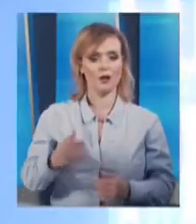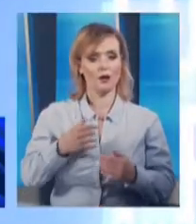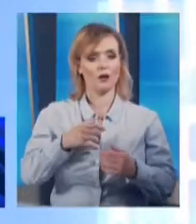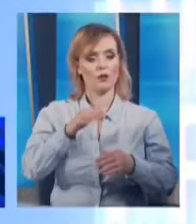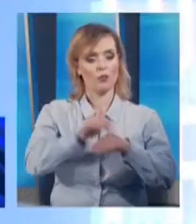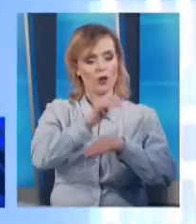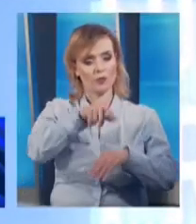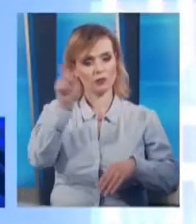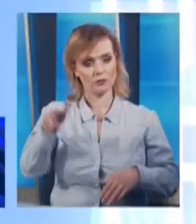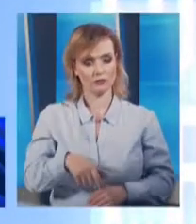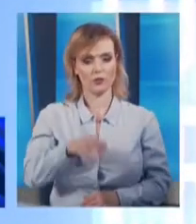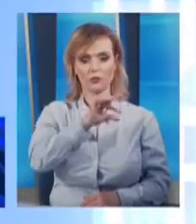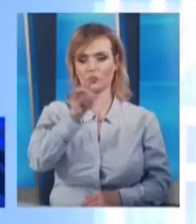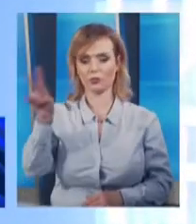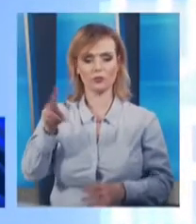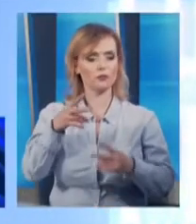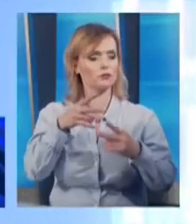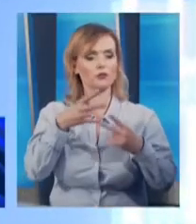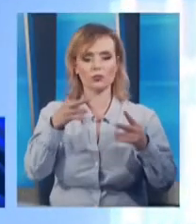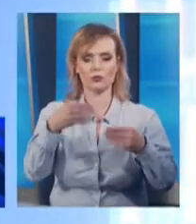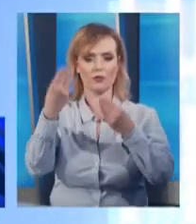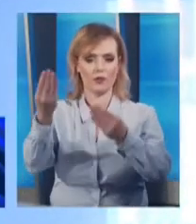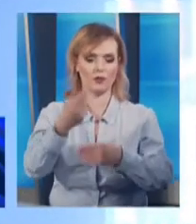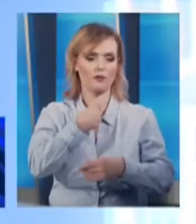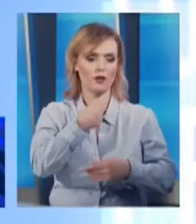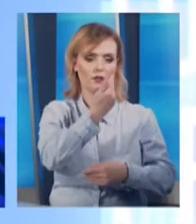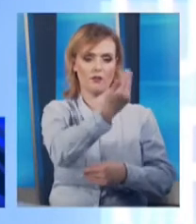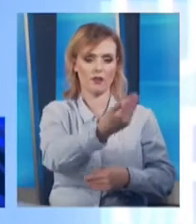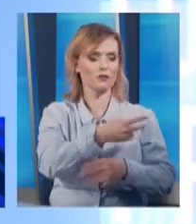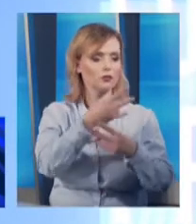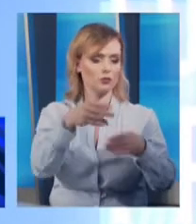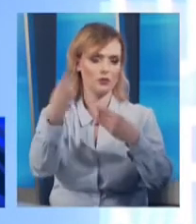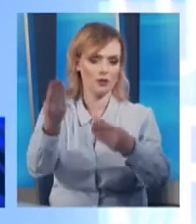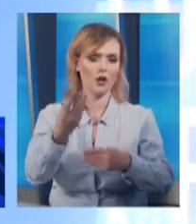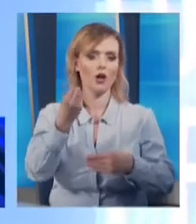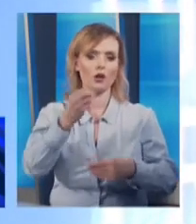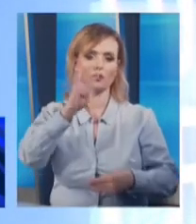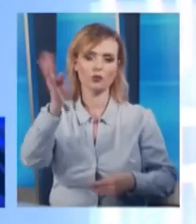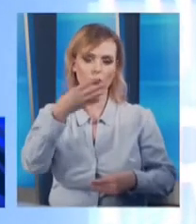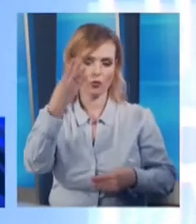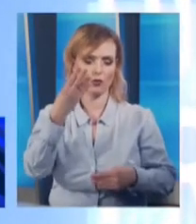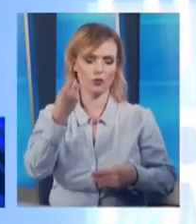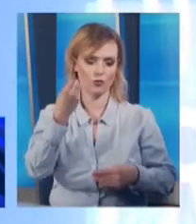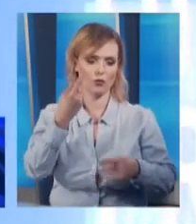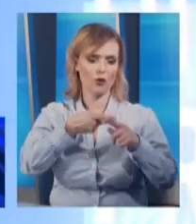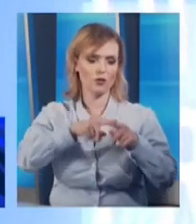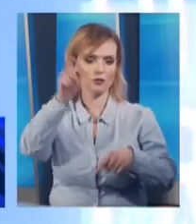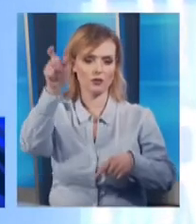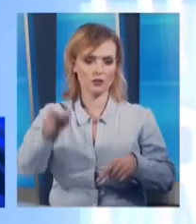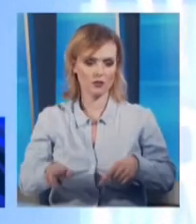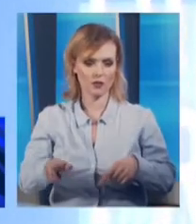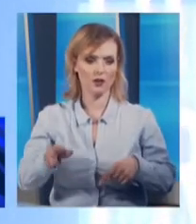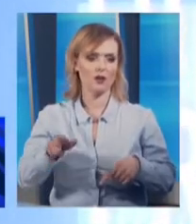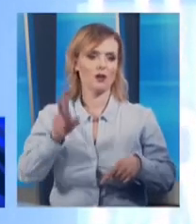buni, Dodon nu merită votul dumneavoastră. Încă 4 ani cu această persoană în